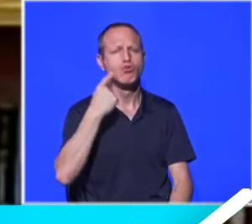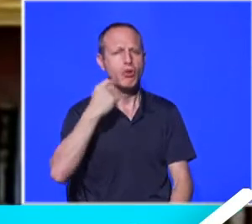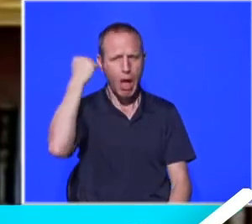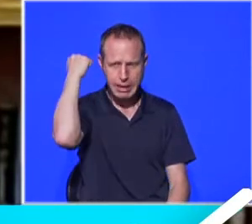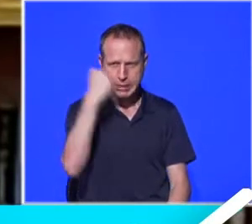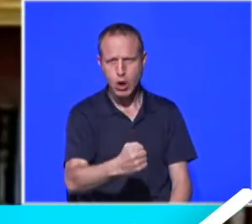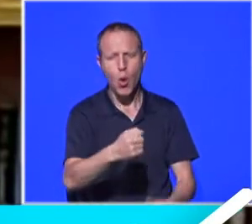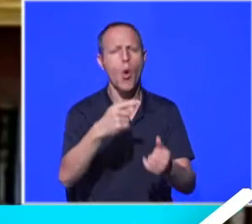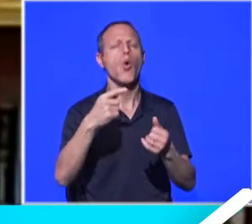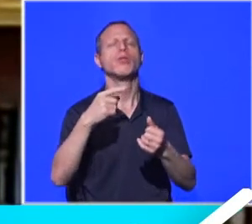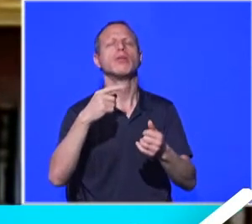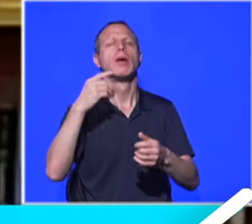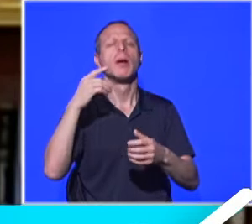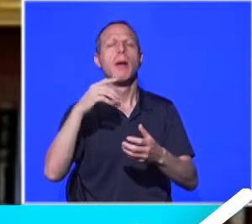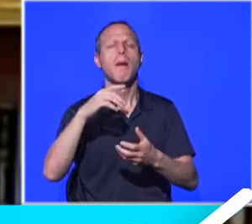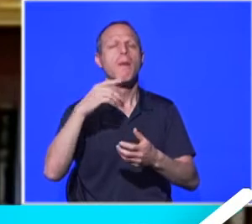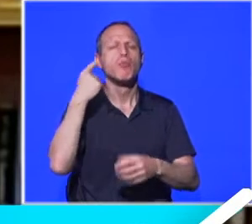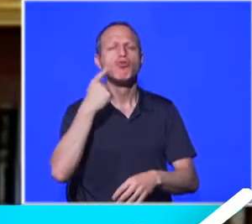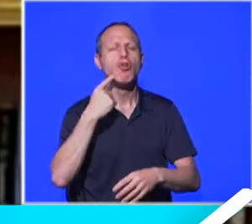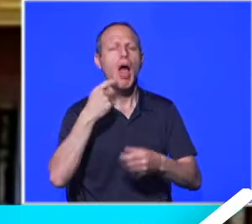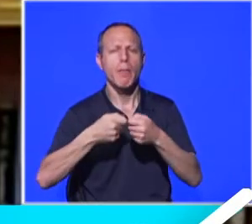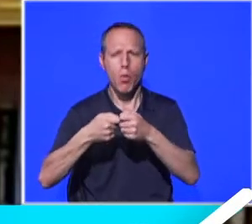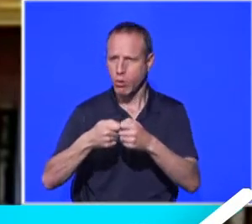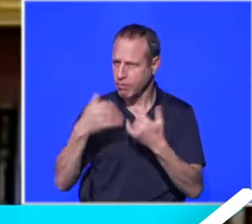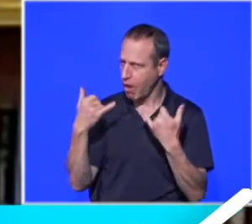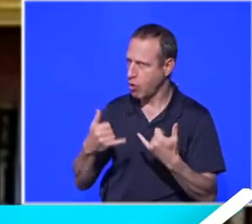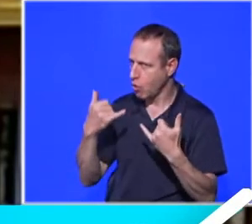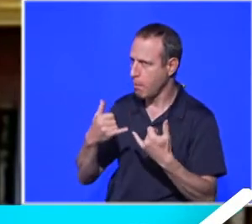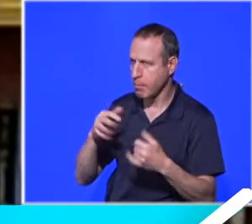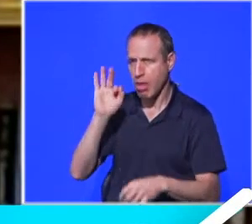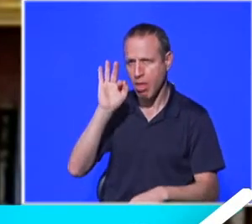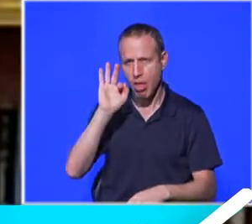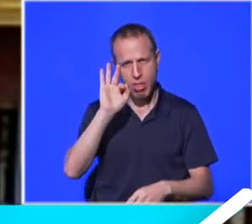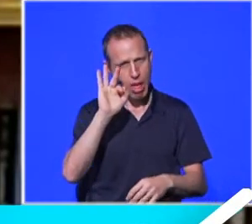הרציחות, כן. הפשיעה מאורגנת. והיום? הטייבה היום נרגיעה,